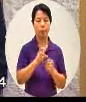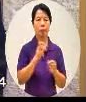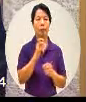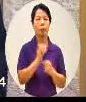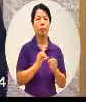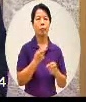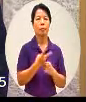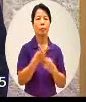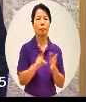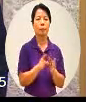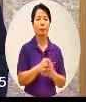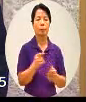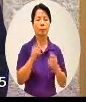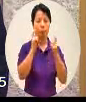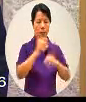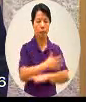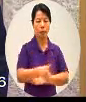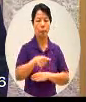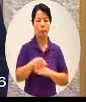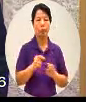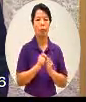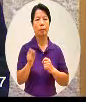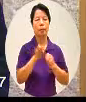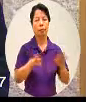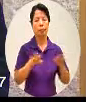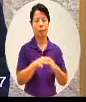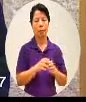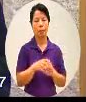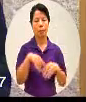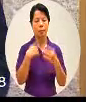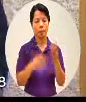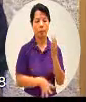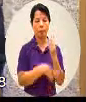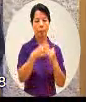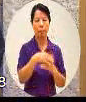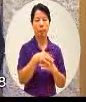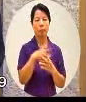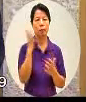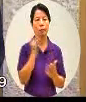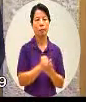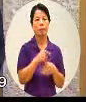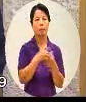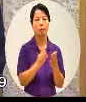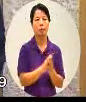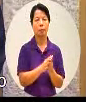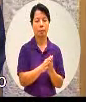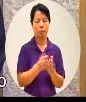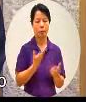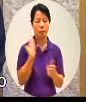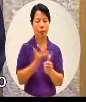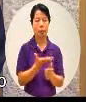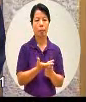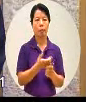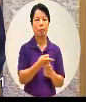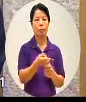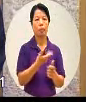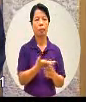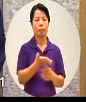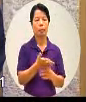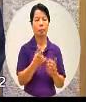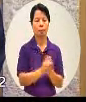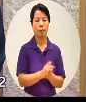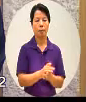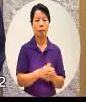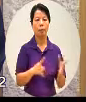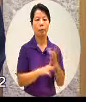为高雄县吼，迄阵定永安遐定咧饮水，所以阮就委托吼，迄阵的时候委托公共司就即个整个主